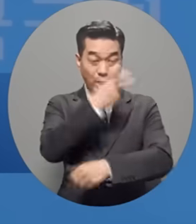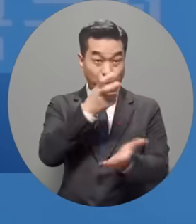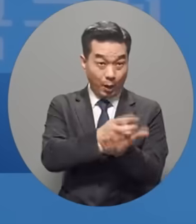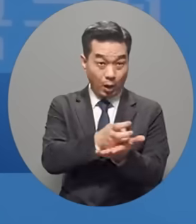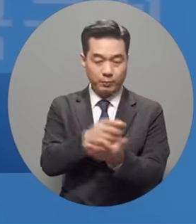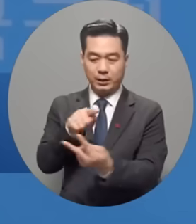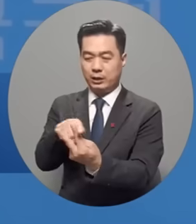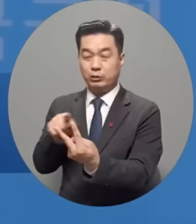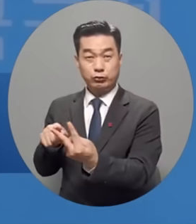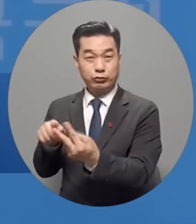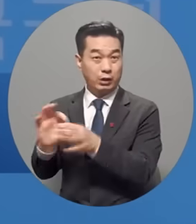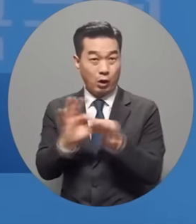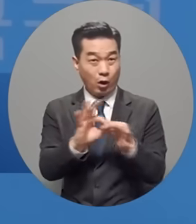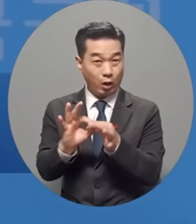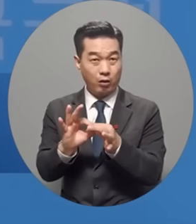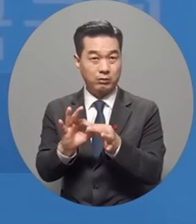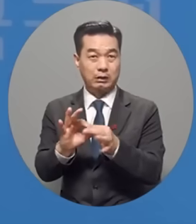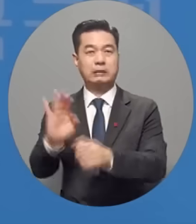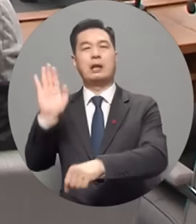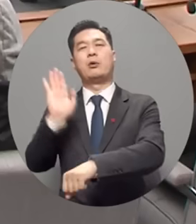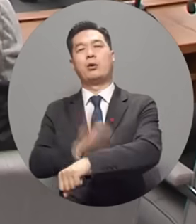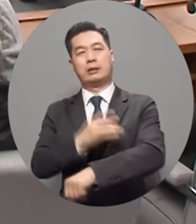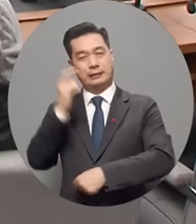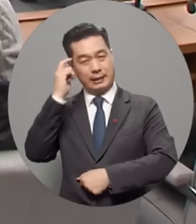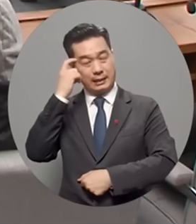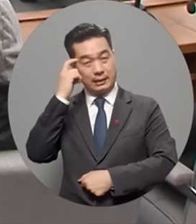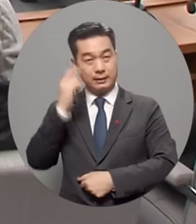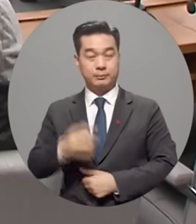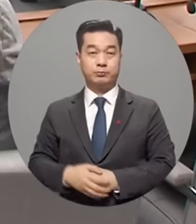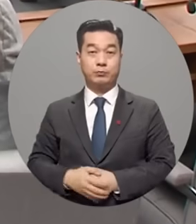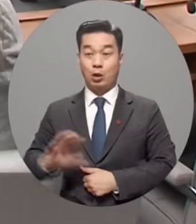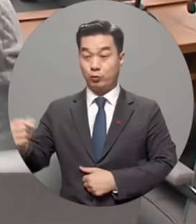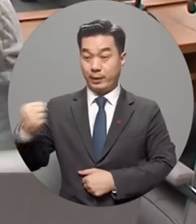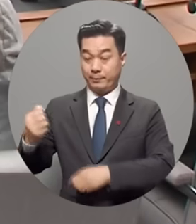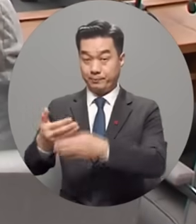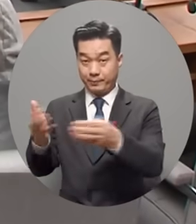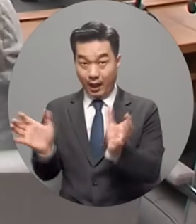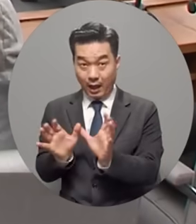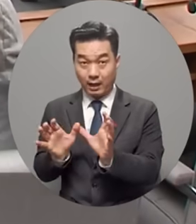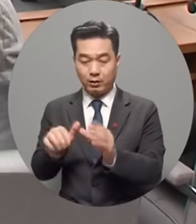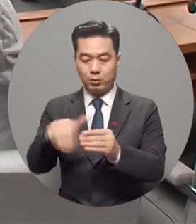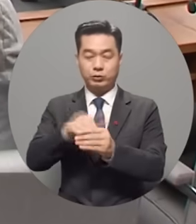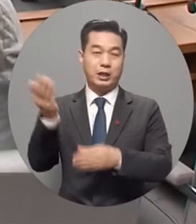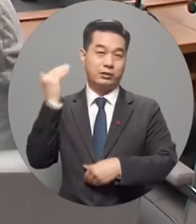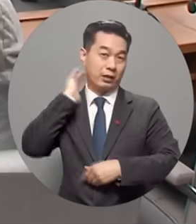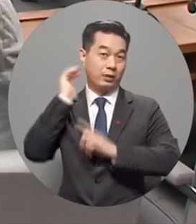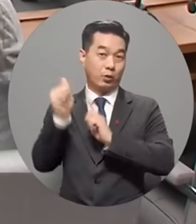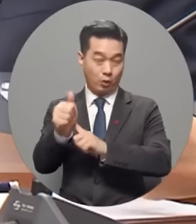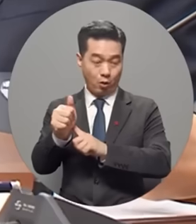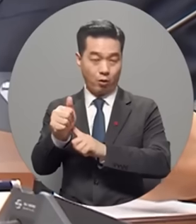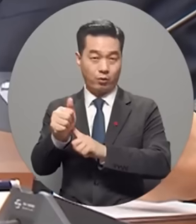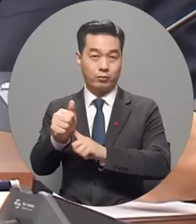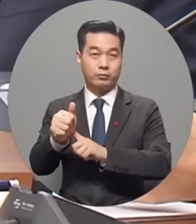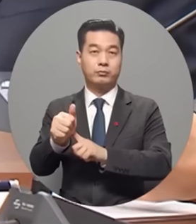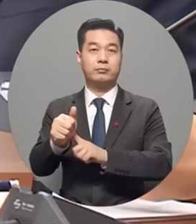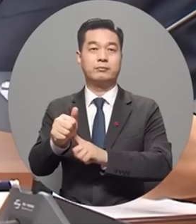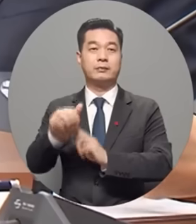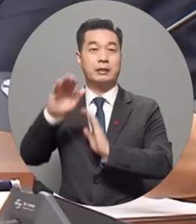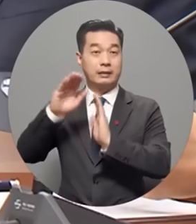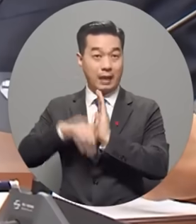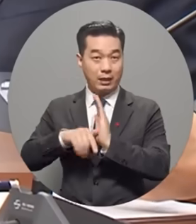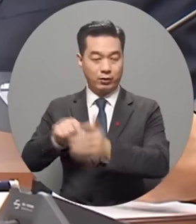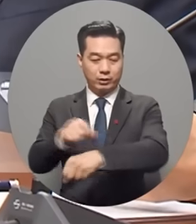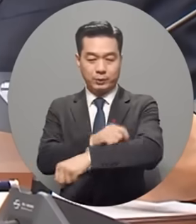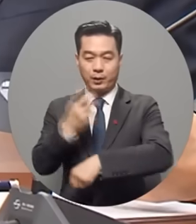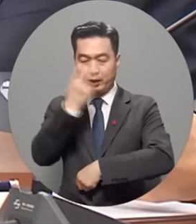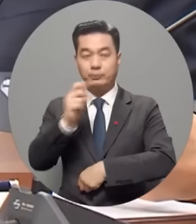생각하는 것은 잘못된 거라고 봅니다. 국민의힘은 문재인 전 대통령 집권 기간에도 특별감찰관을